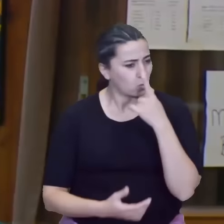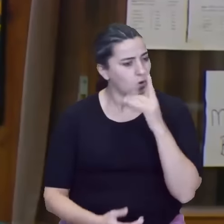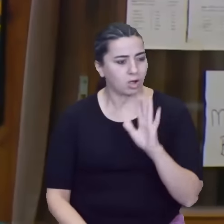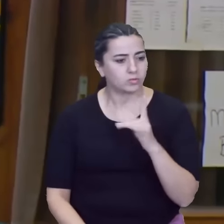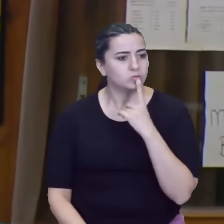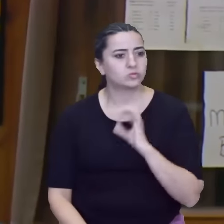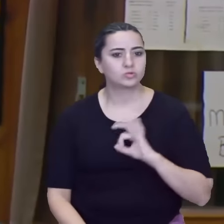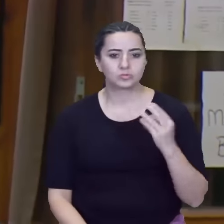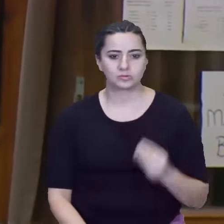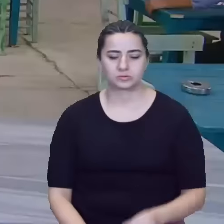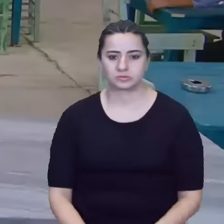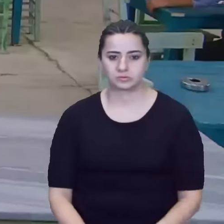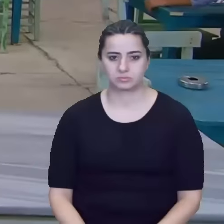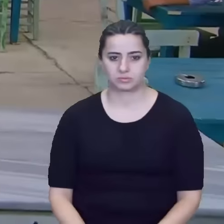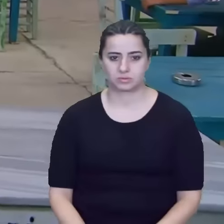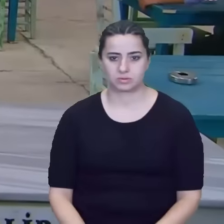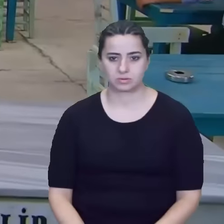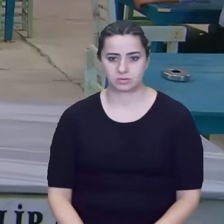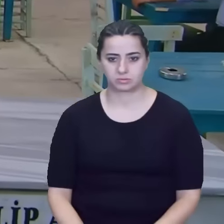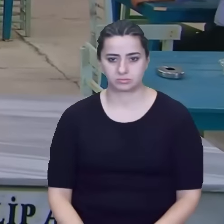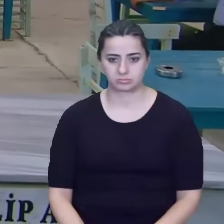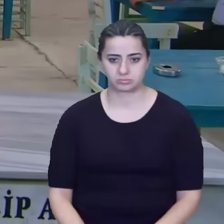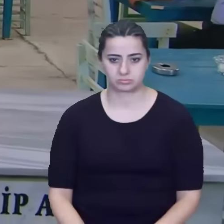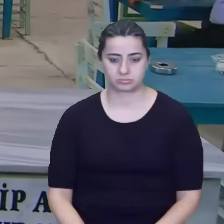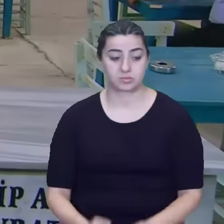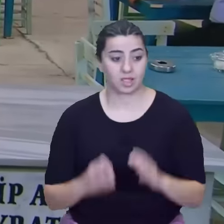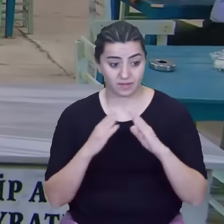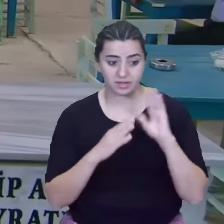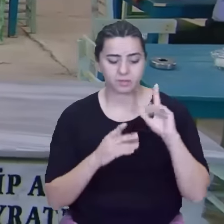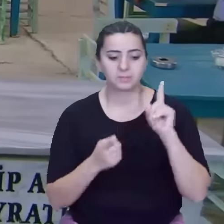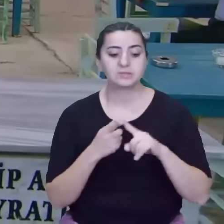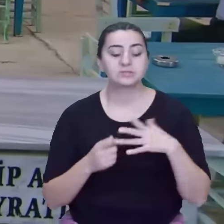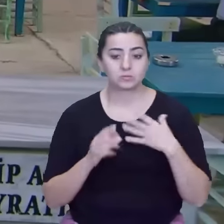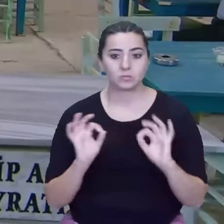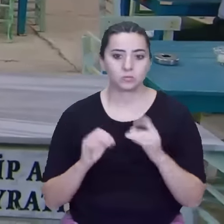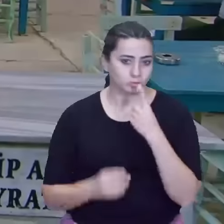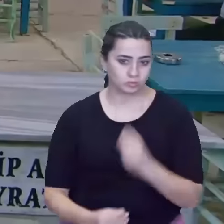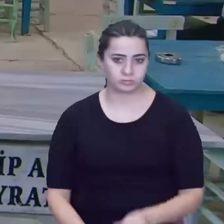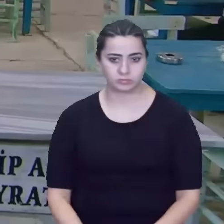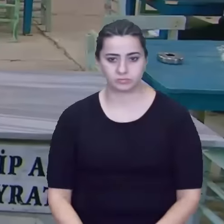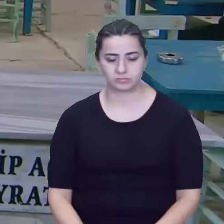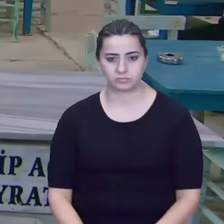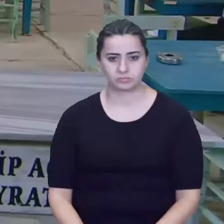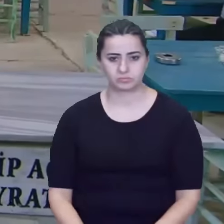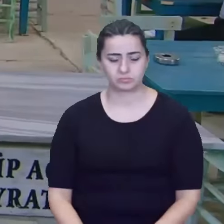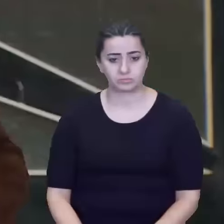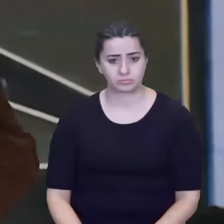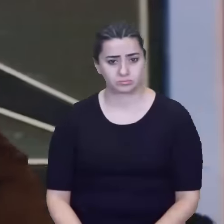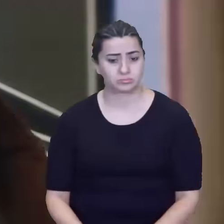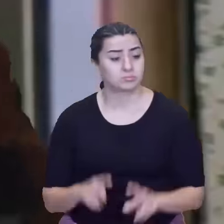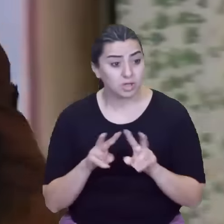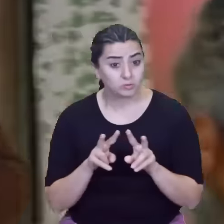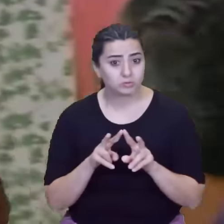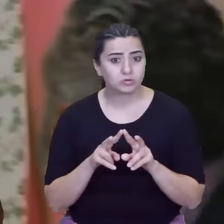ama gene de çok lezzetli be. Değil mi? Bitirmeyelim vallahi. Eve gidene kadar bitiririz bunu. Taci gitmiş. Mesut.